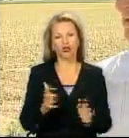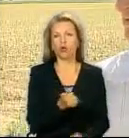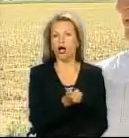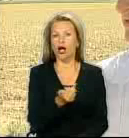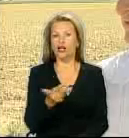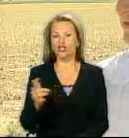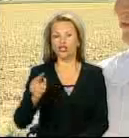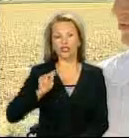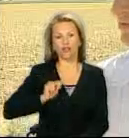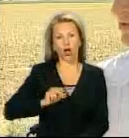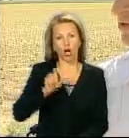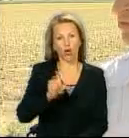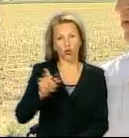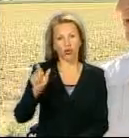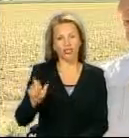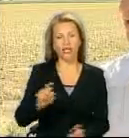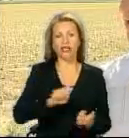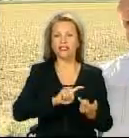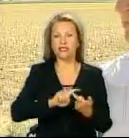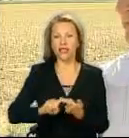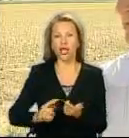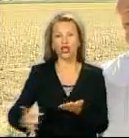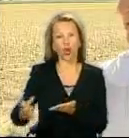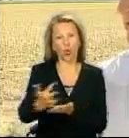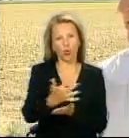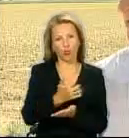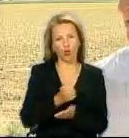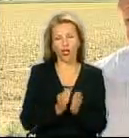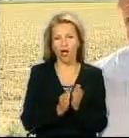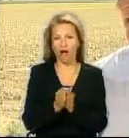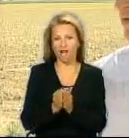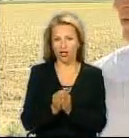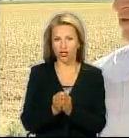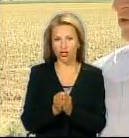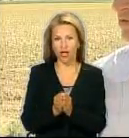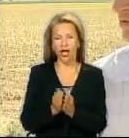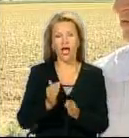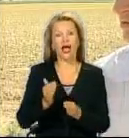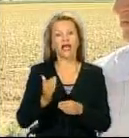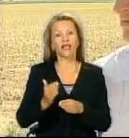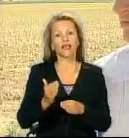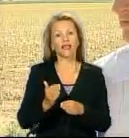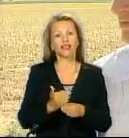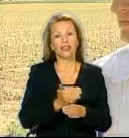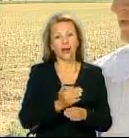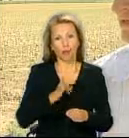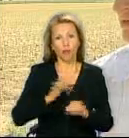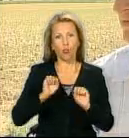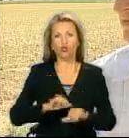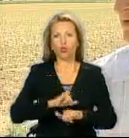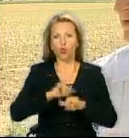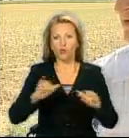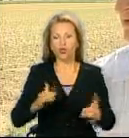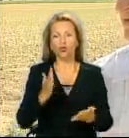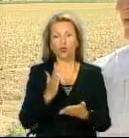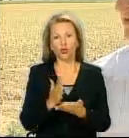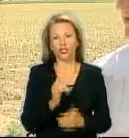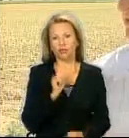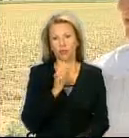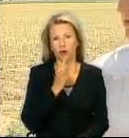количество людей завязано вот именно на уборке овощей. Темпы мы бы могли увеличить, но стоит проблема